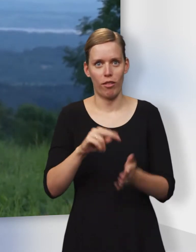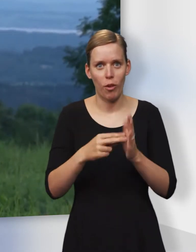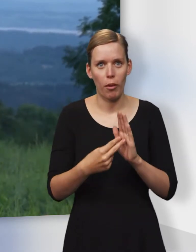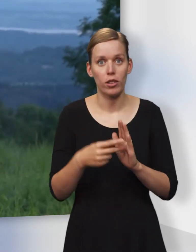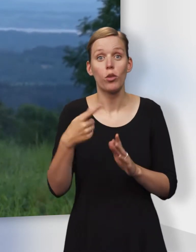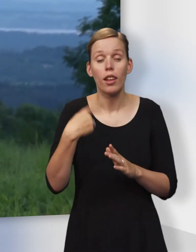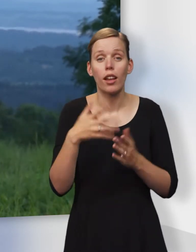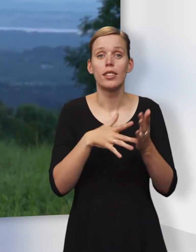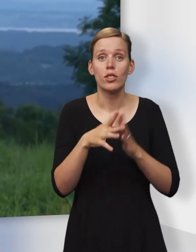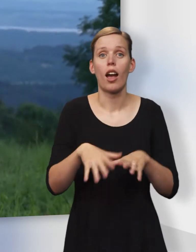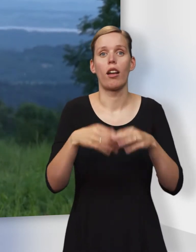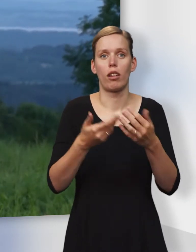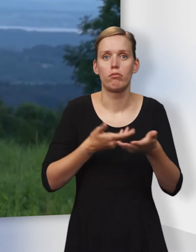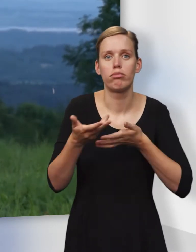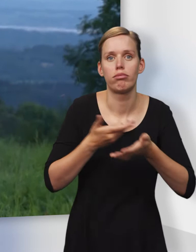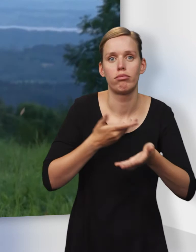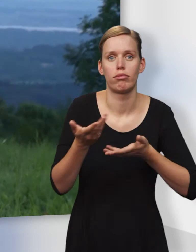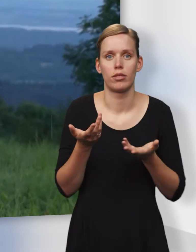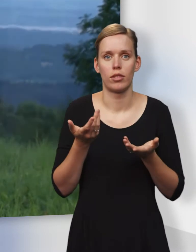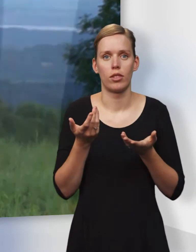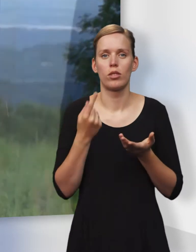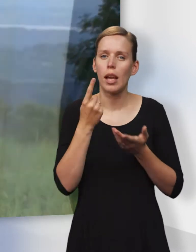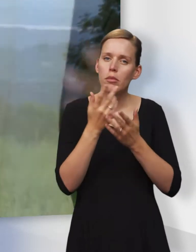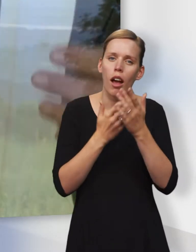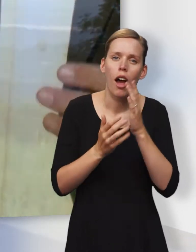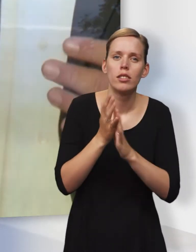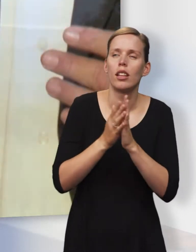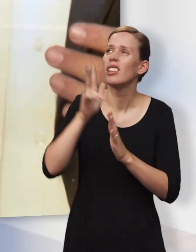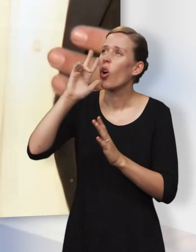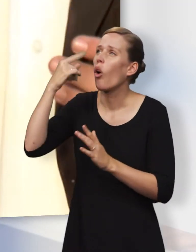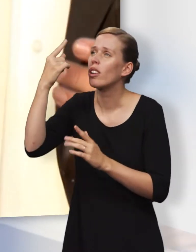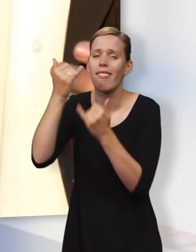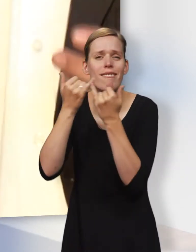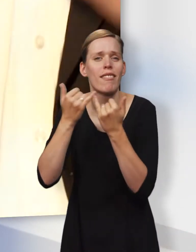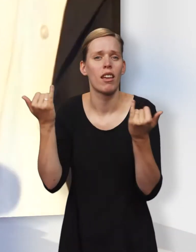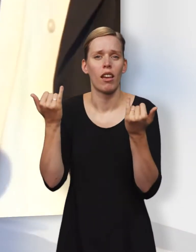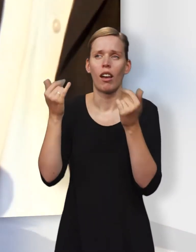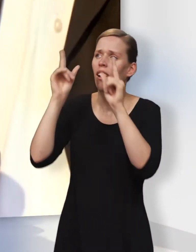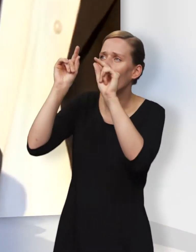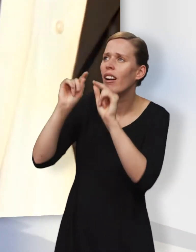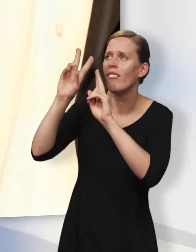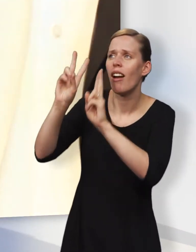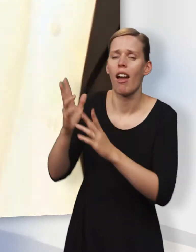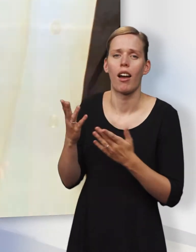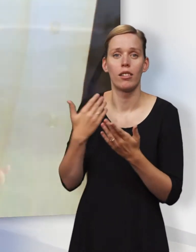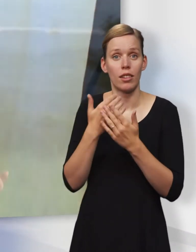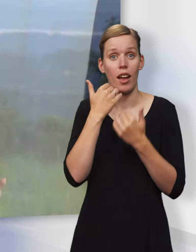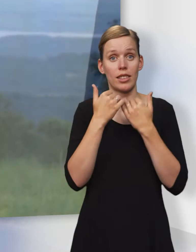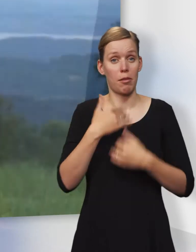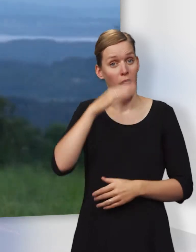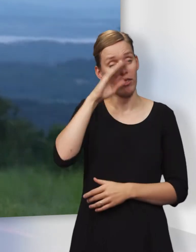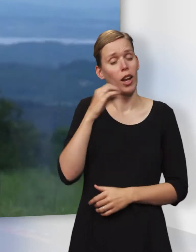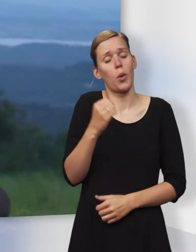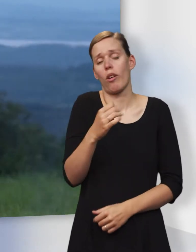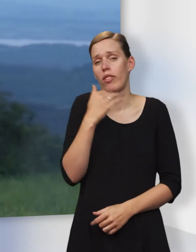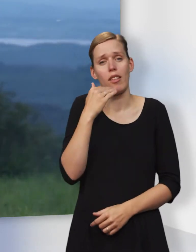Jesus mit ihnen ins Gespräch. Viel erzählt er in solchen Gesprächen von Gott, wie Gott wirklich ist. Er spricht von seinem Vater, der viele Wohnungen hat,